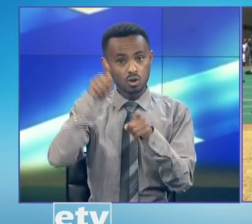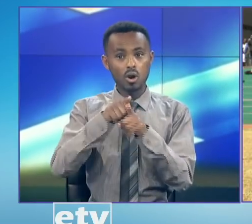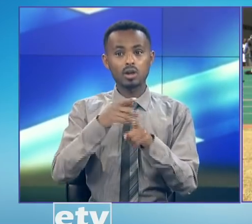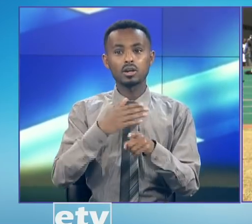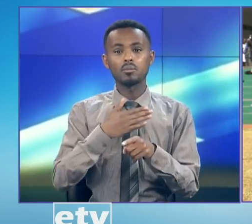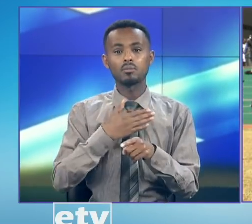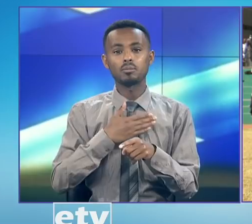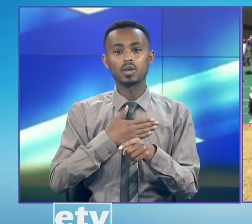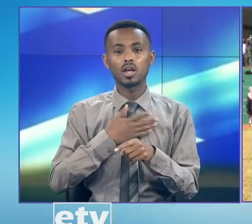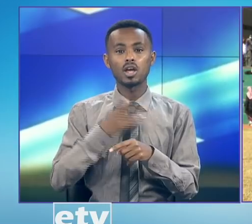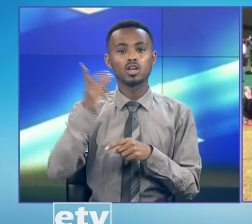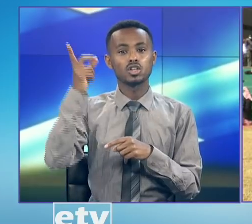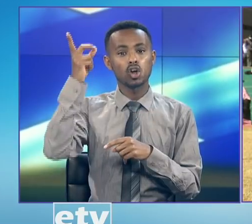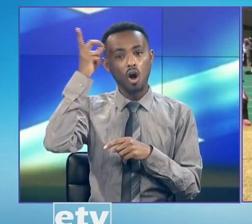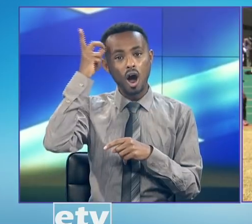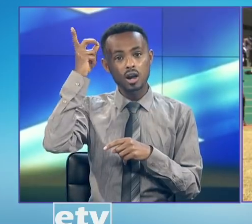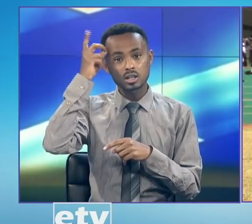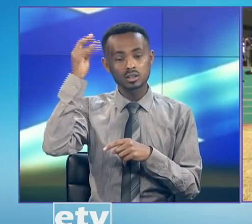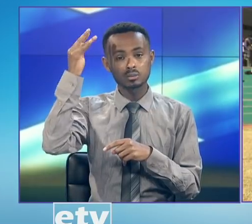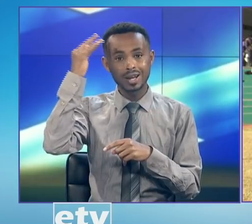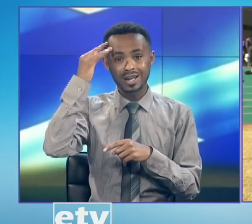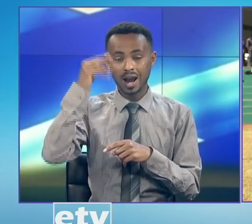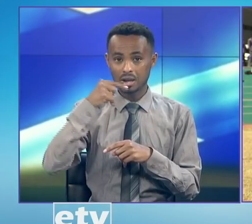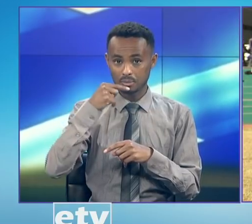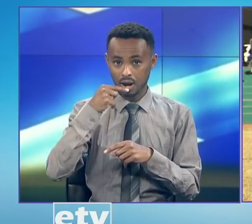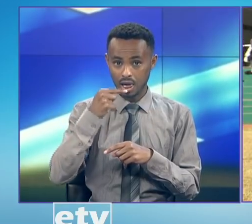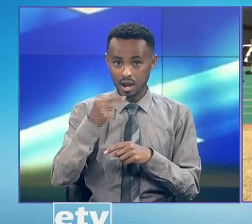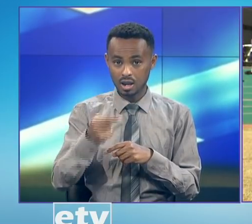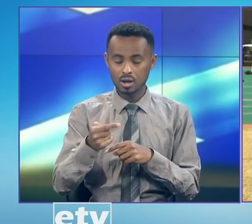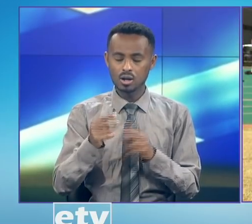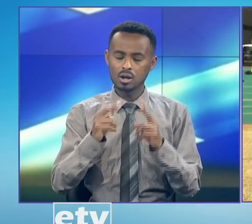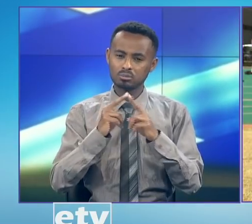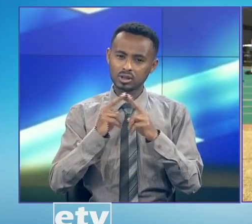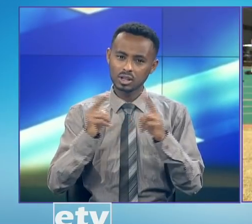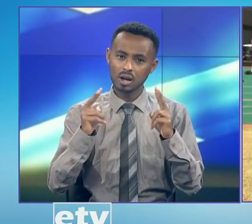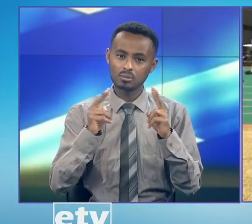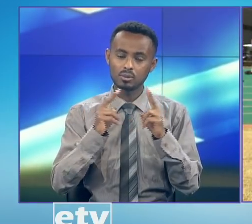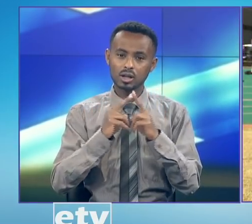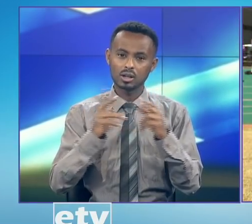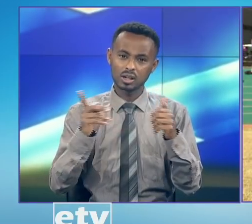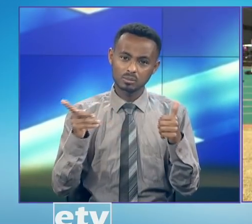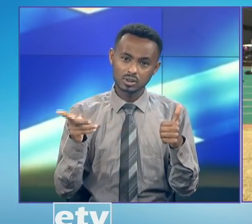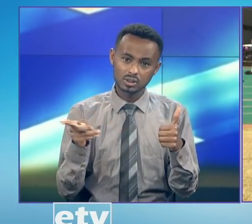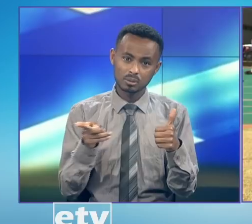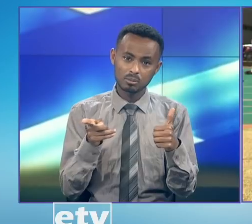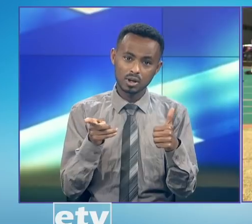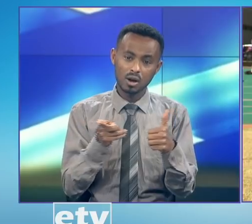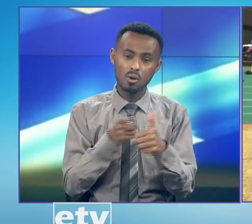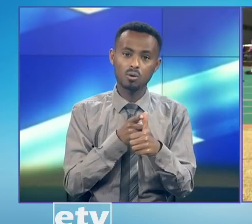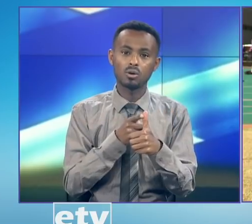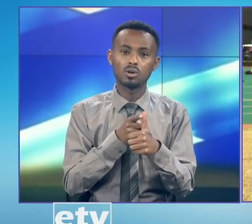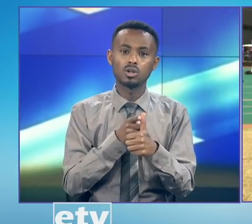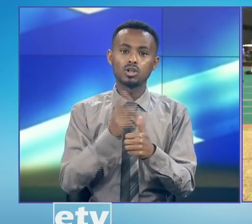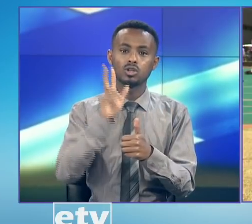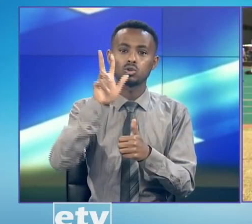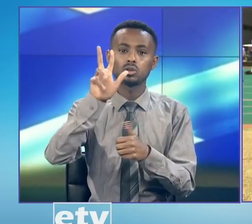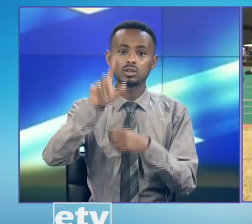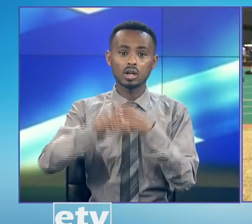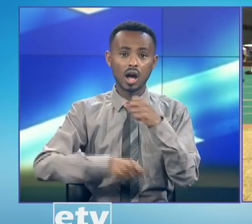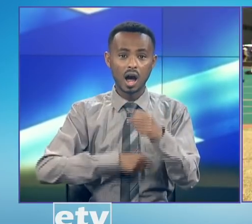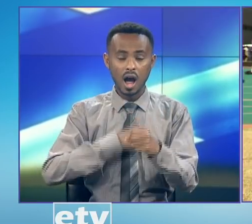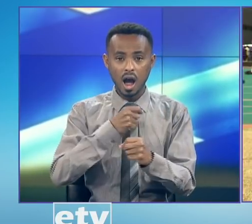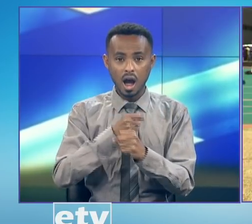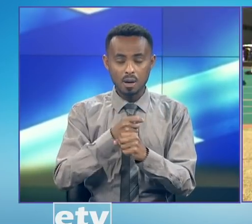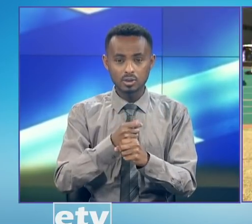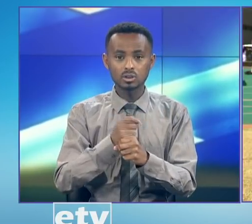ወንድሜ ዮሐንስ መልካ ይባላል በጣም ከመጀመሪያው ይኸው ሶስት አመት